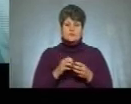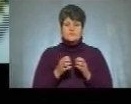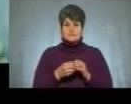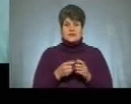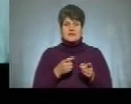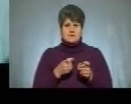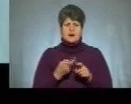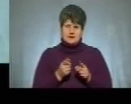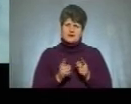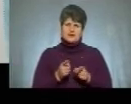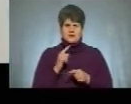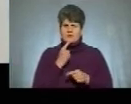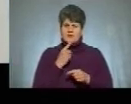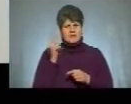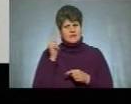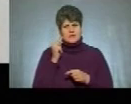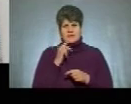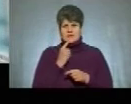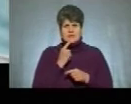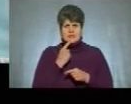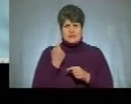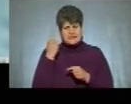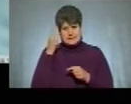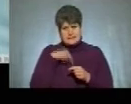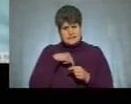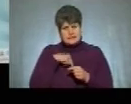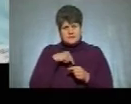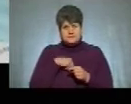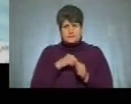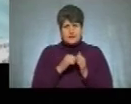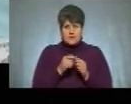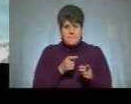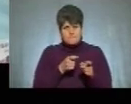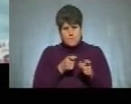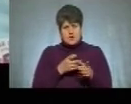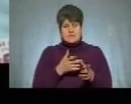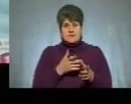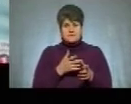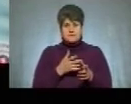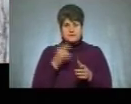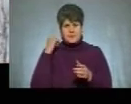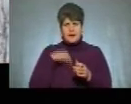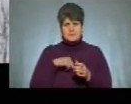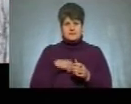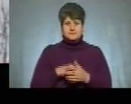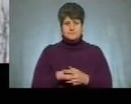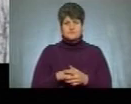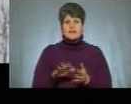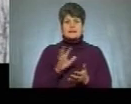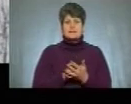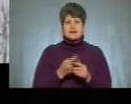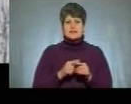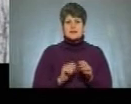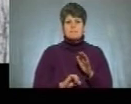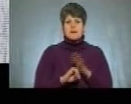дійсно важко, дуже важко навчитися через те, що це психологічно. Кожен постріл, він те на психологів. Займаються на цій базі